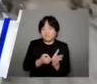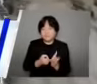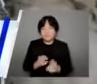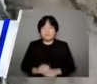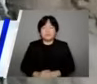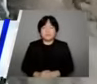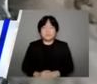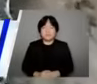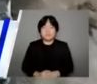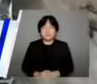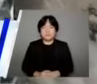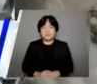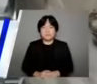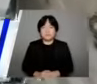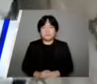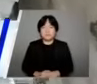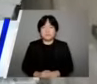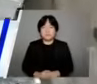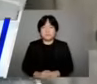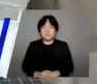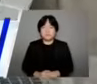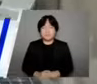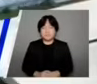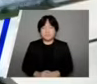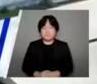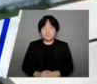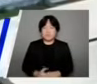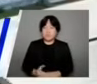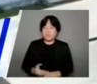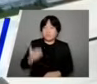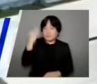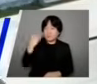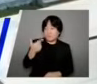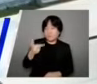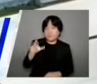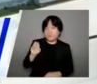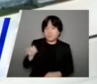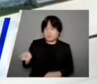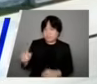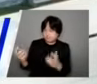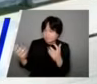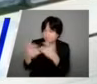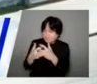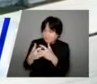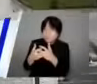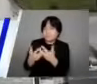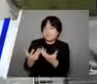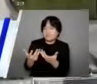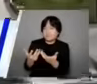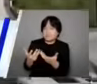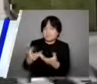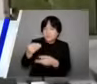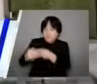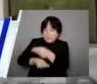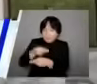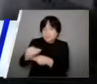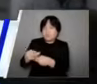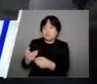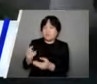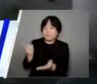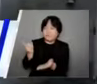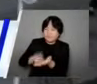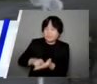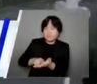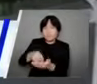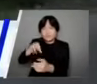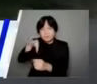Compound. Magkakaugnay raw ang mga ginawa noon ni Guo mula sa pag-organize at pag-register ng Baofu pati ang kabiguang bawiin